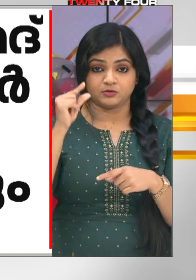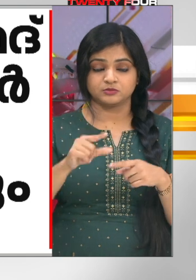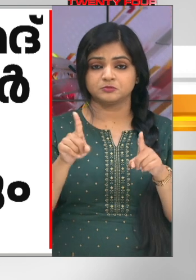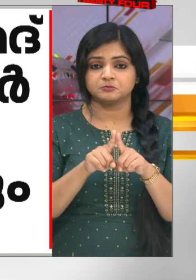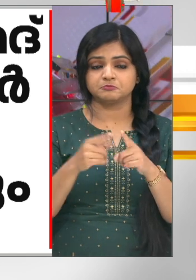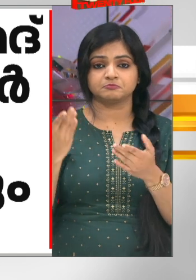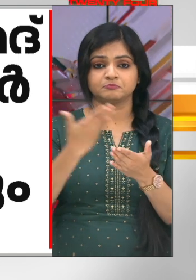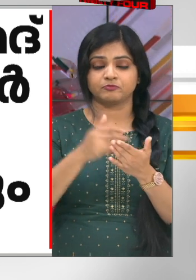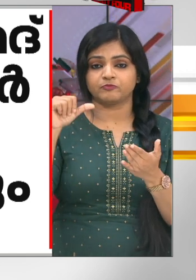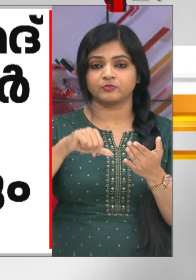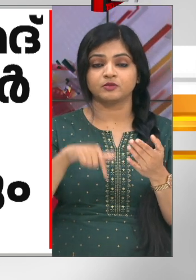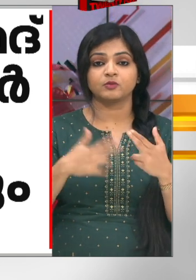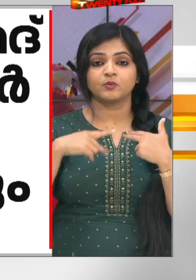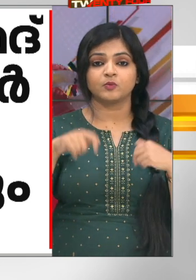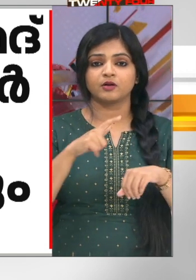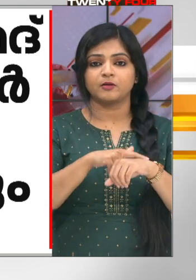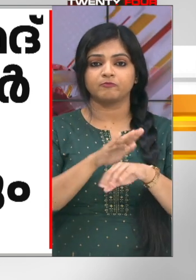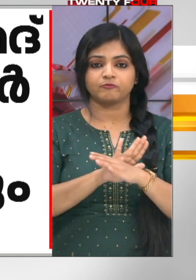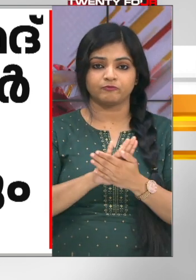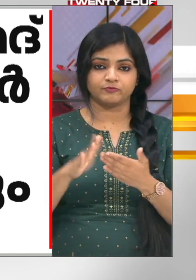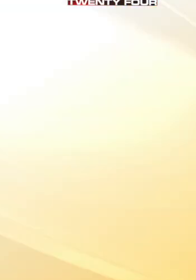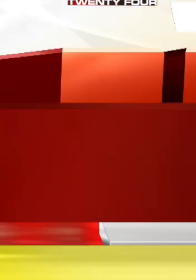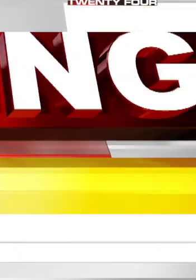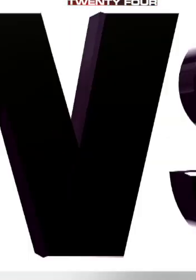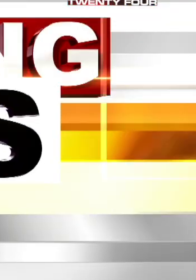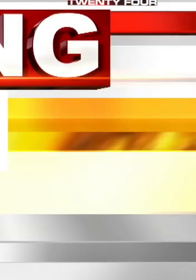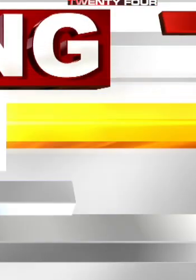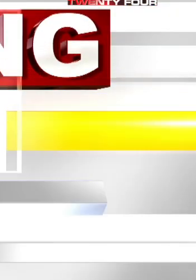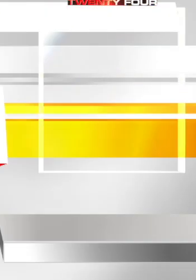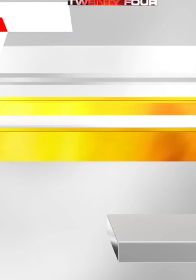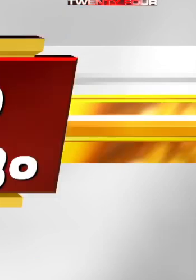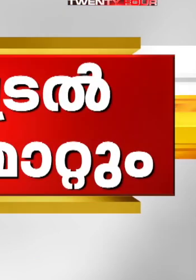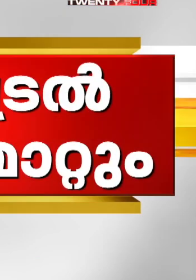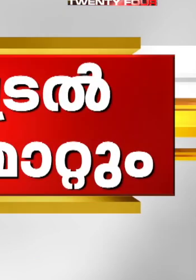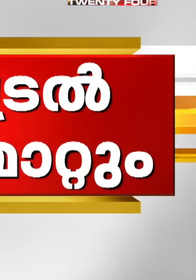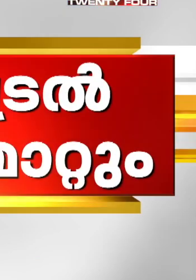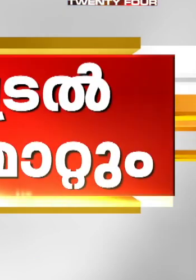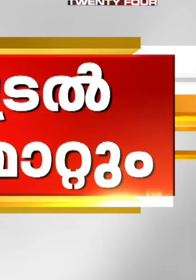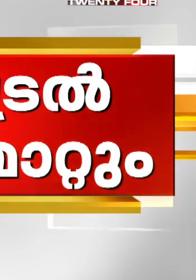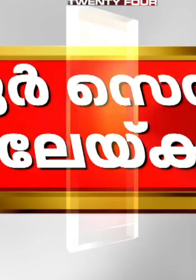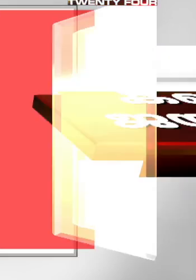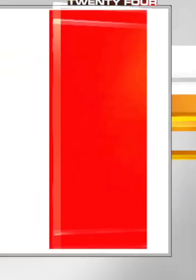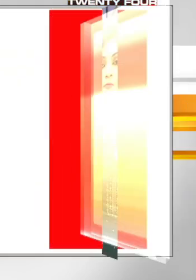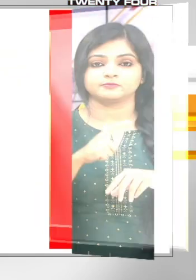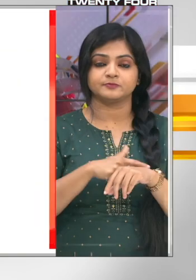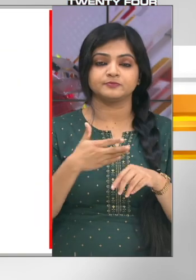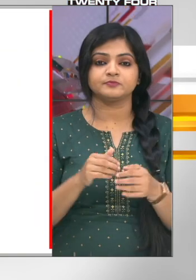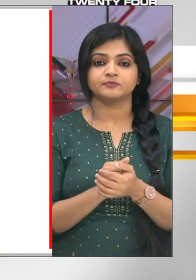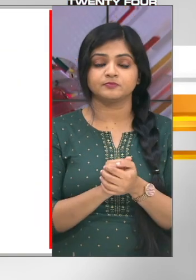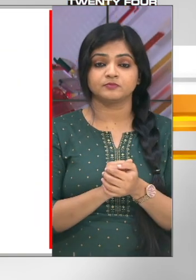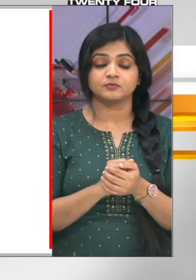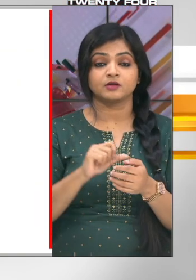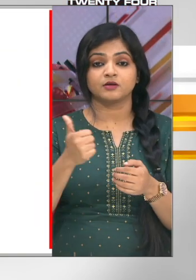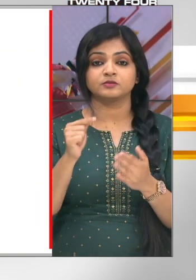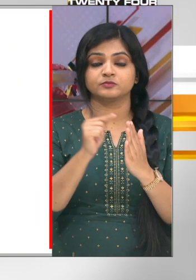കോടതി പിരിഞ്ഞു കഴിഞ്ഞിരിക്കുന്നു. ഒരു പക്ഷേ നാളെ കോടതിയുടെ മുൻപാകെ ആ കേസ് എത്താനുള്ള സാധ്യതയുണ്ട്. മറ്റൊന്ന്,